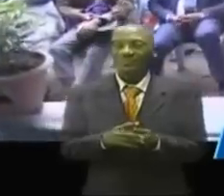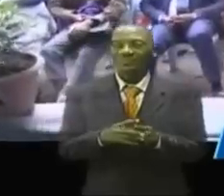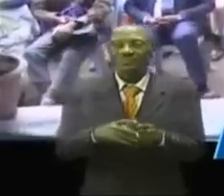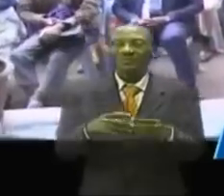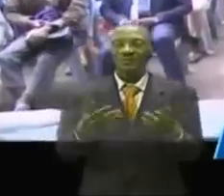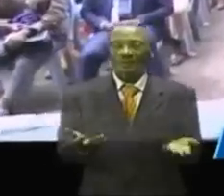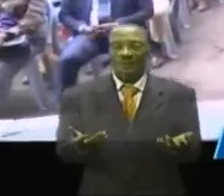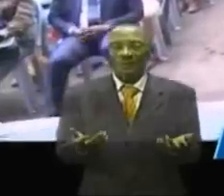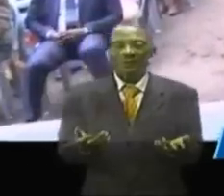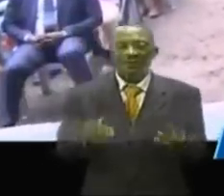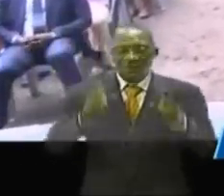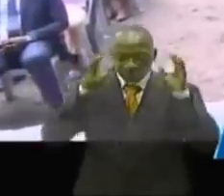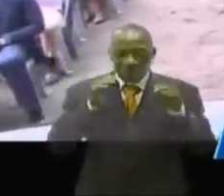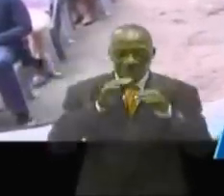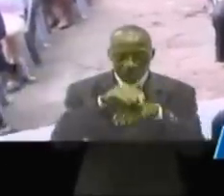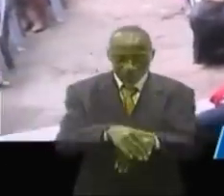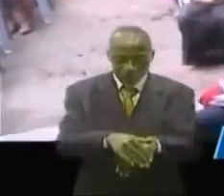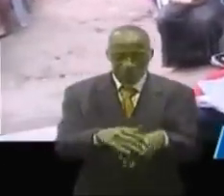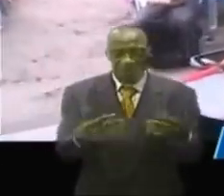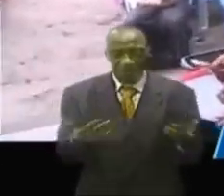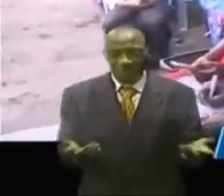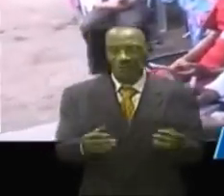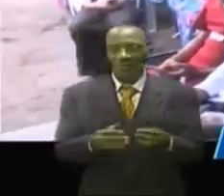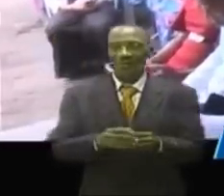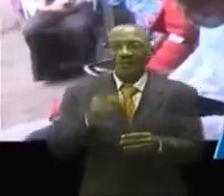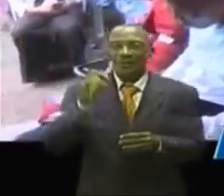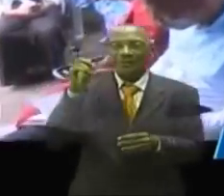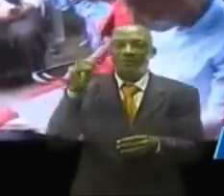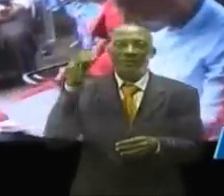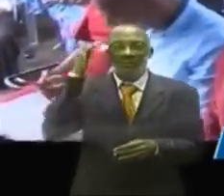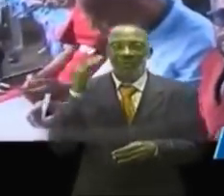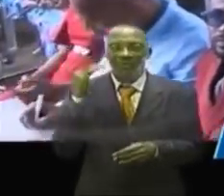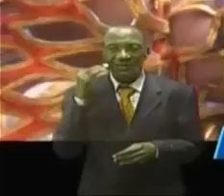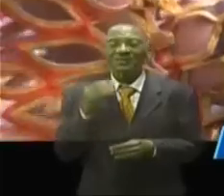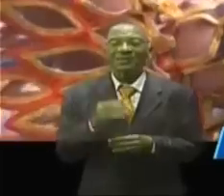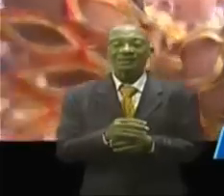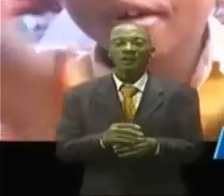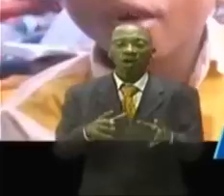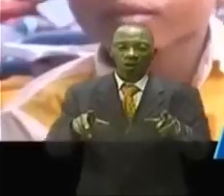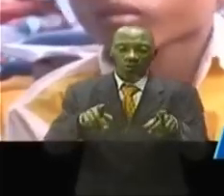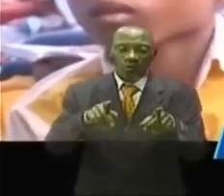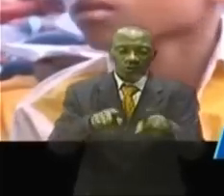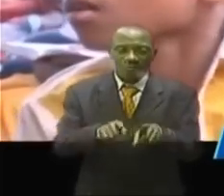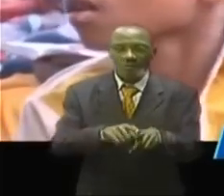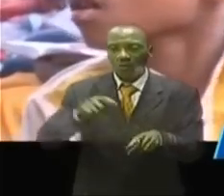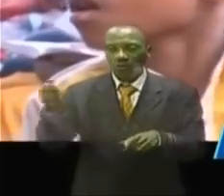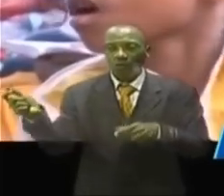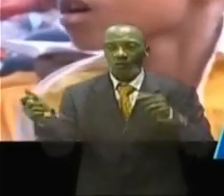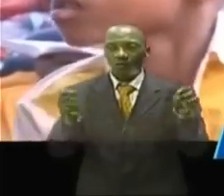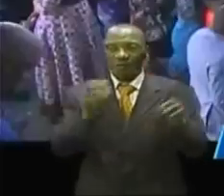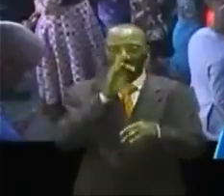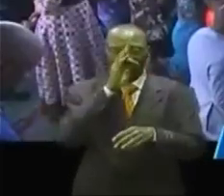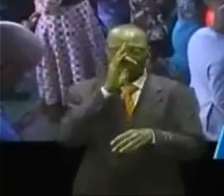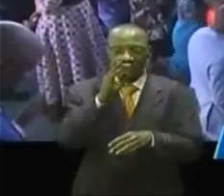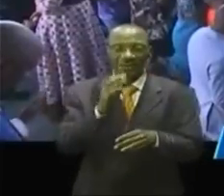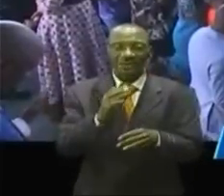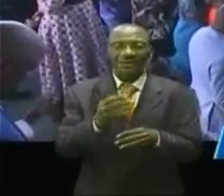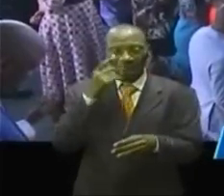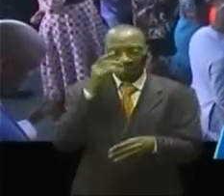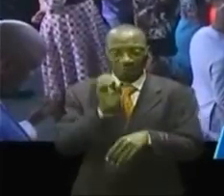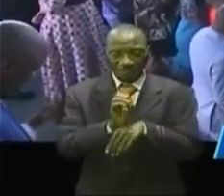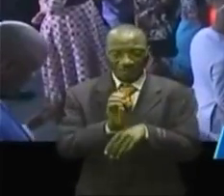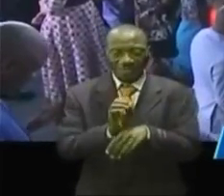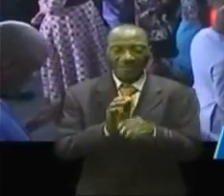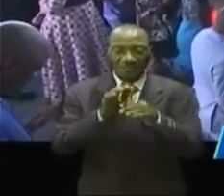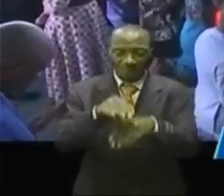Habitué à accueillir un culte dominical à plus ou moins 400 fidèles, ce 9 juillet, le temple a connu un débordement au point d'atteindre